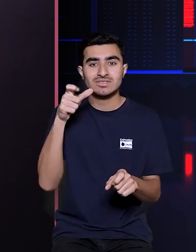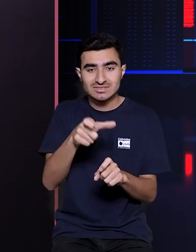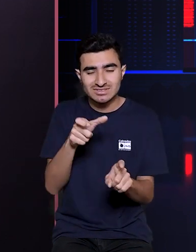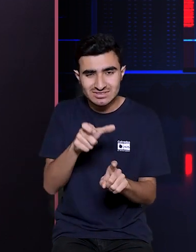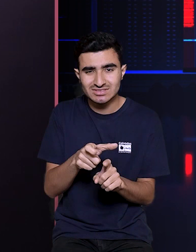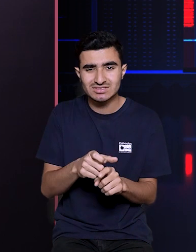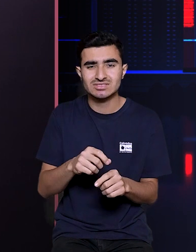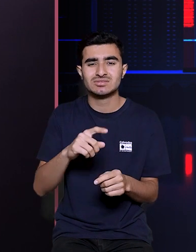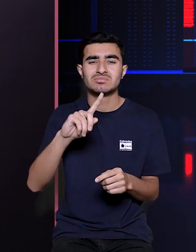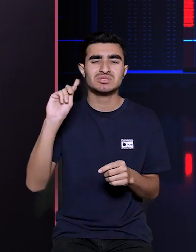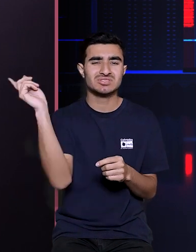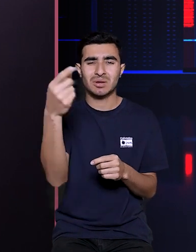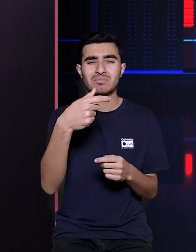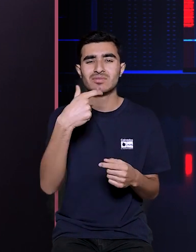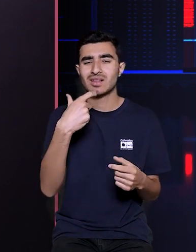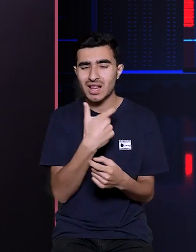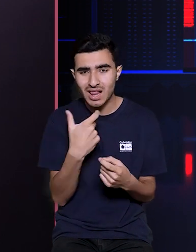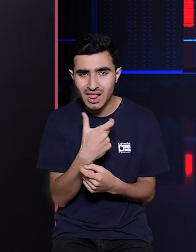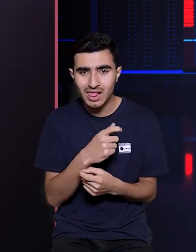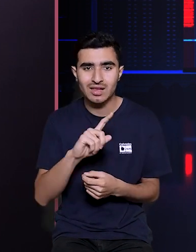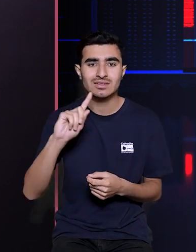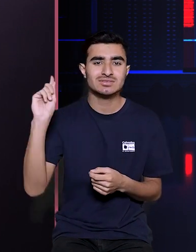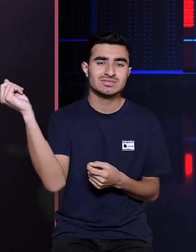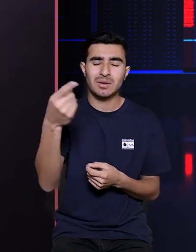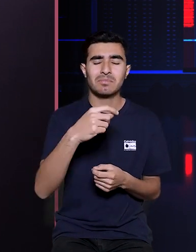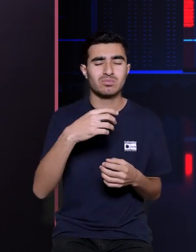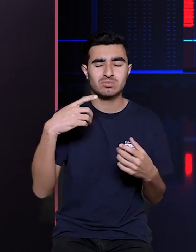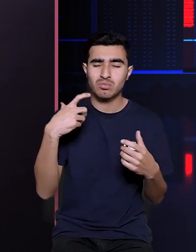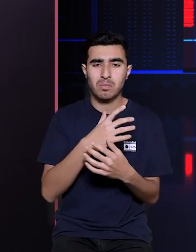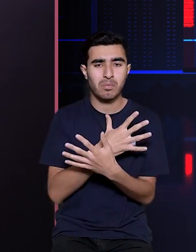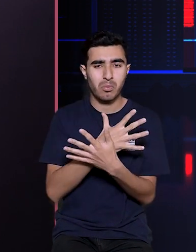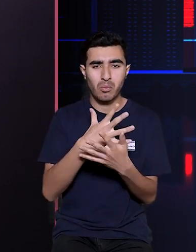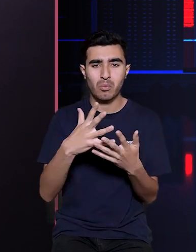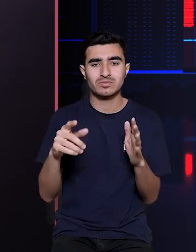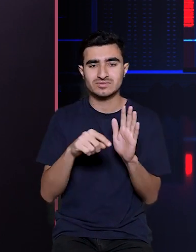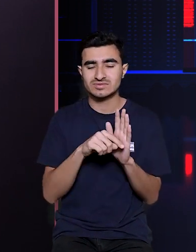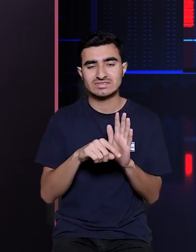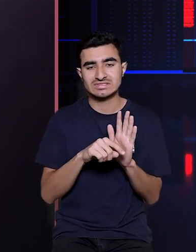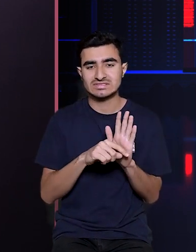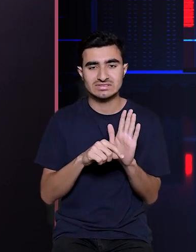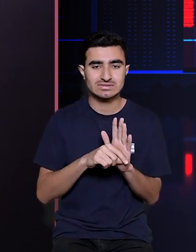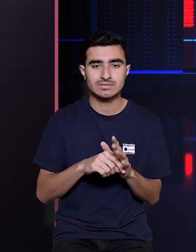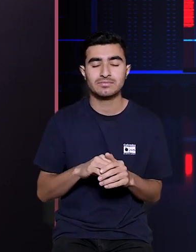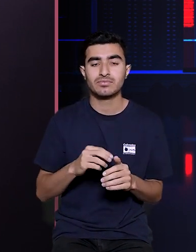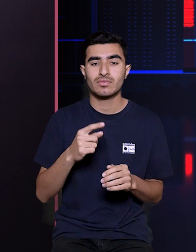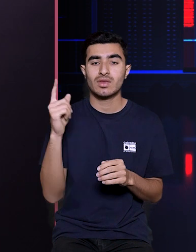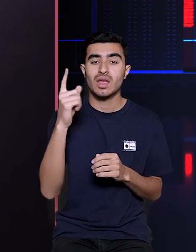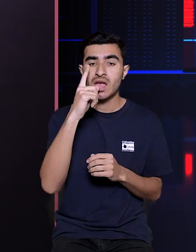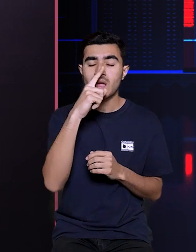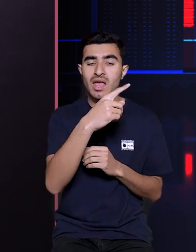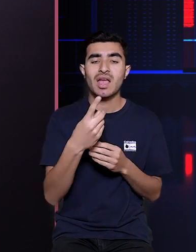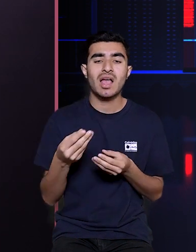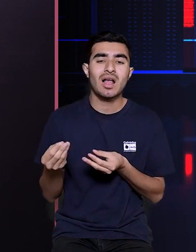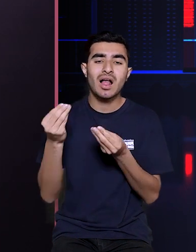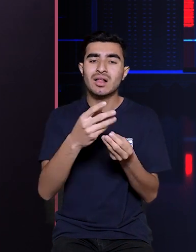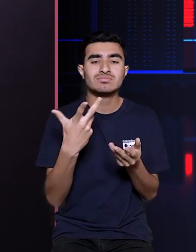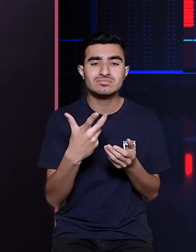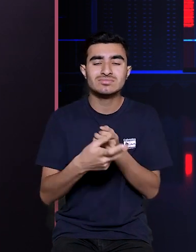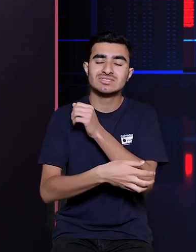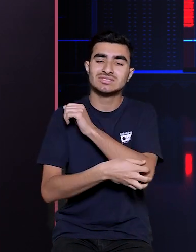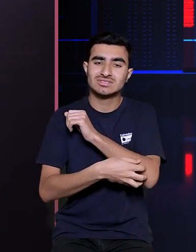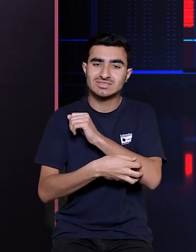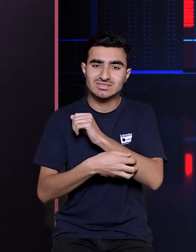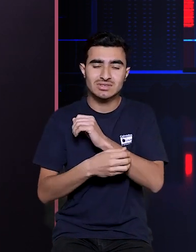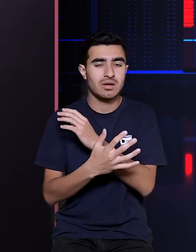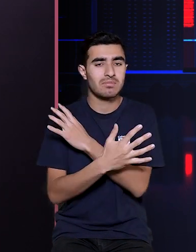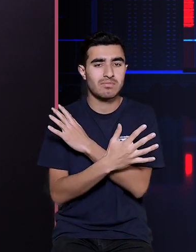जलील होना, नौरीन को एक चीज़ विरसे में मिल चुकी थी। वो था एक जंजाल गुर्बत का, जिसमें